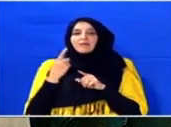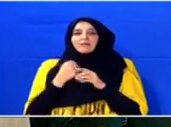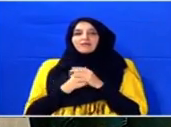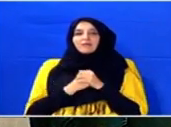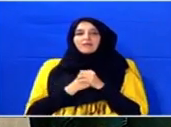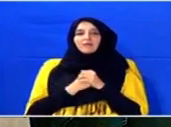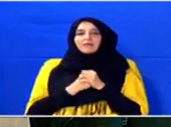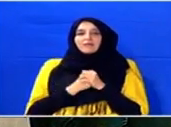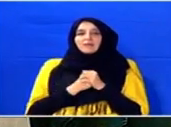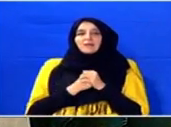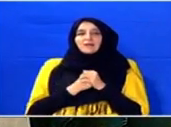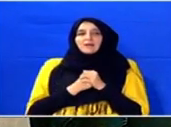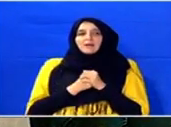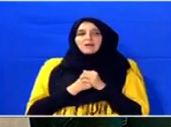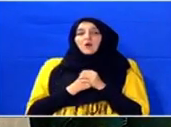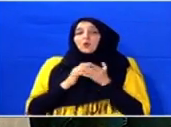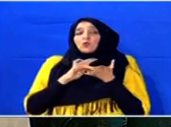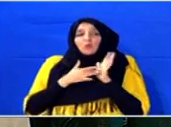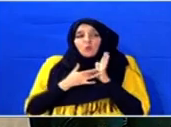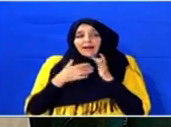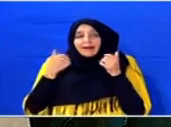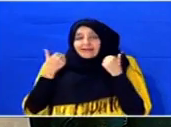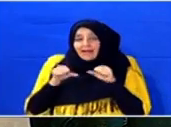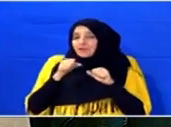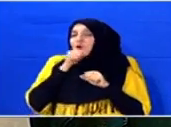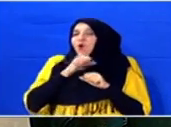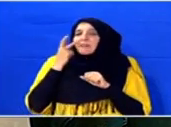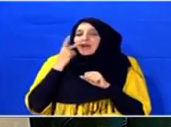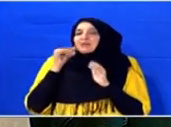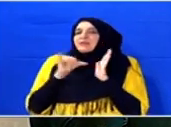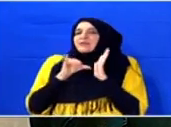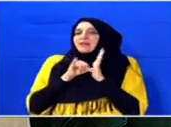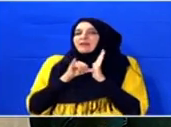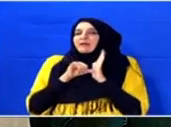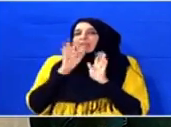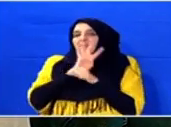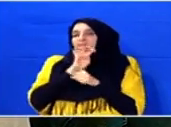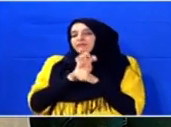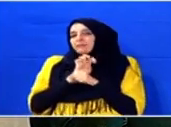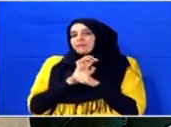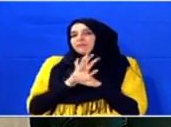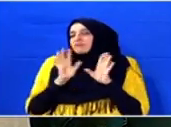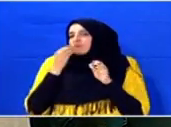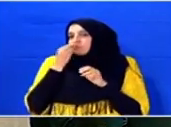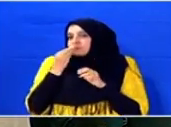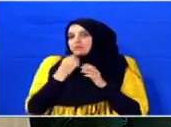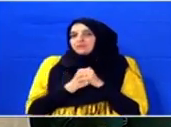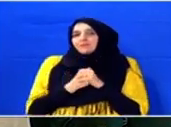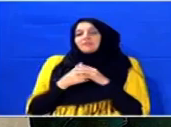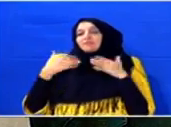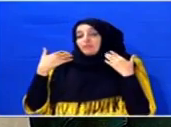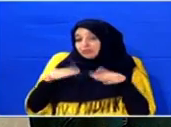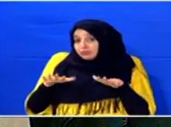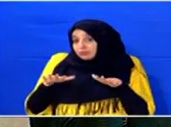كل ما ترك وجدك يقسم على 14 ام